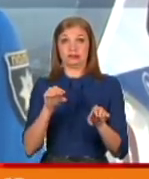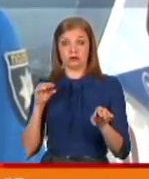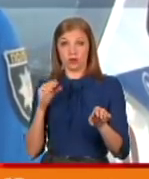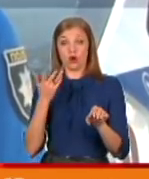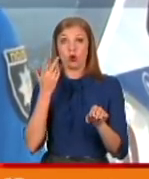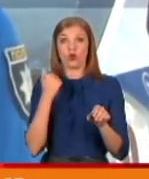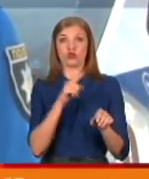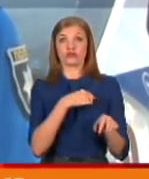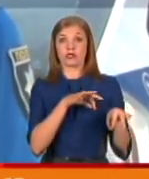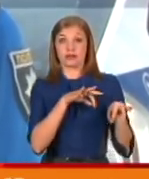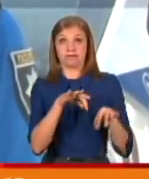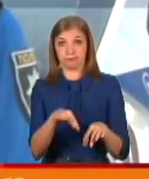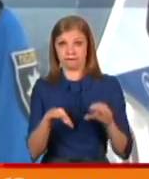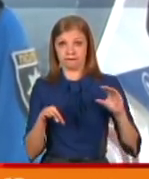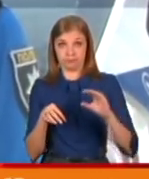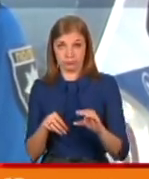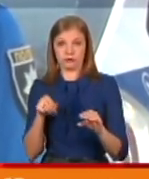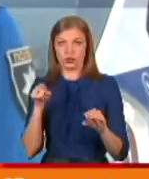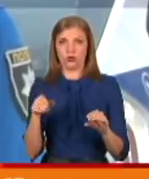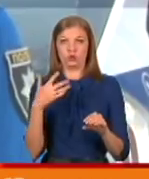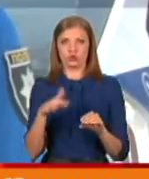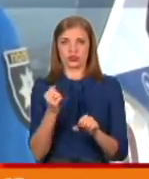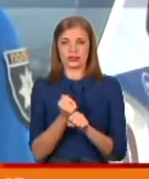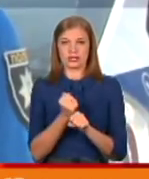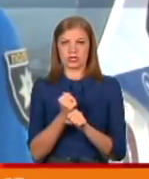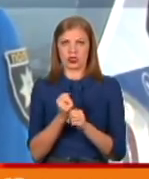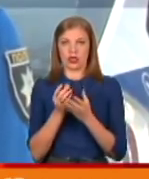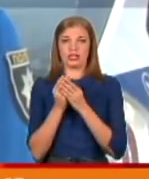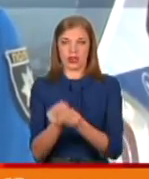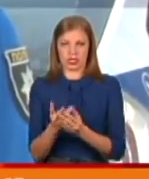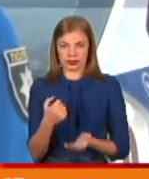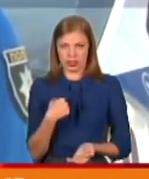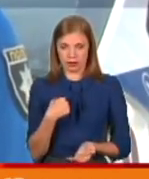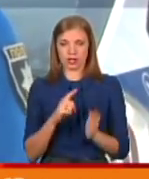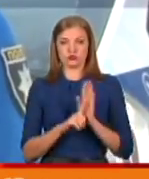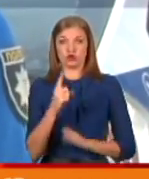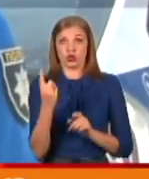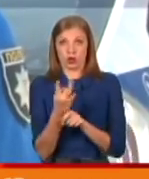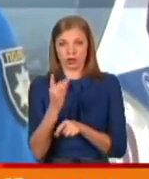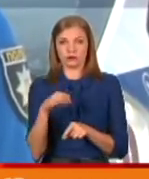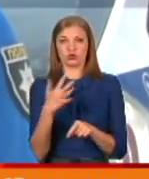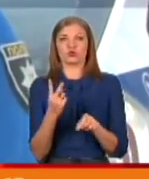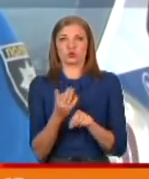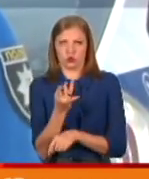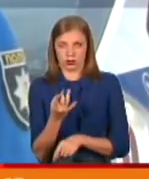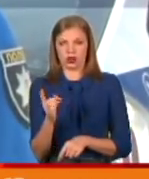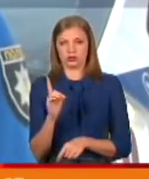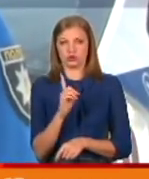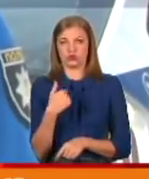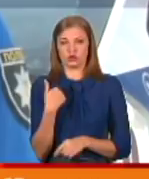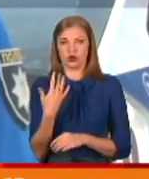як проїхала швидка, вона вже здійснила наїзд на мене. Спочатку раз, а тоді вже другий раз, що я